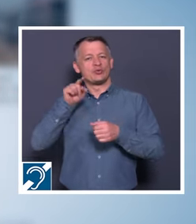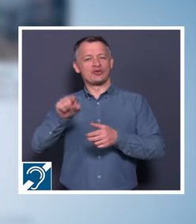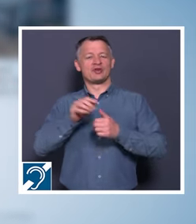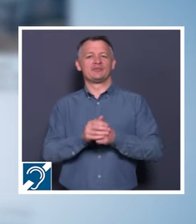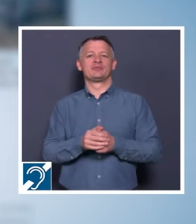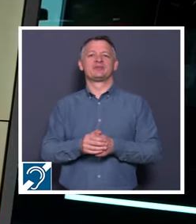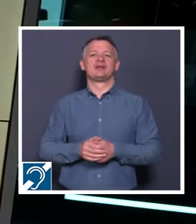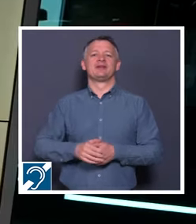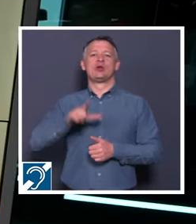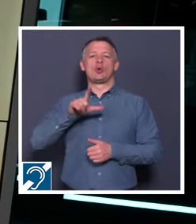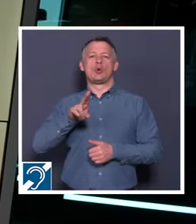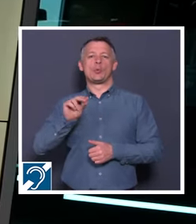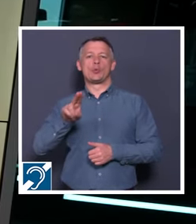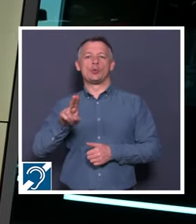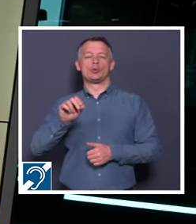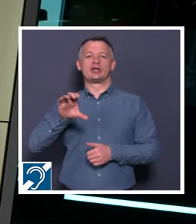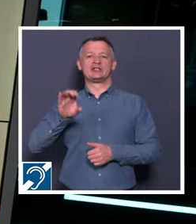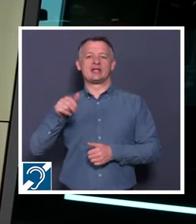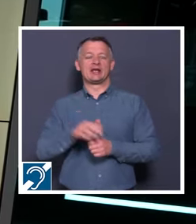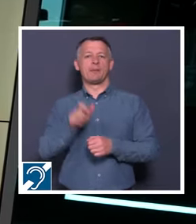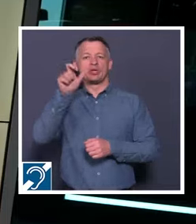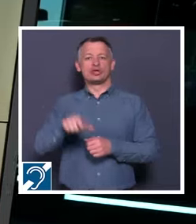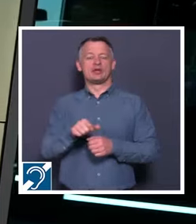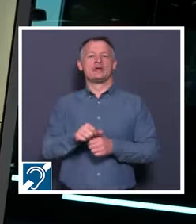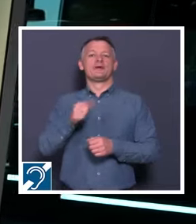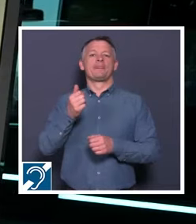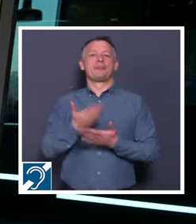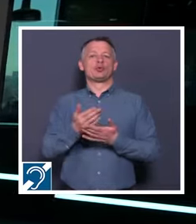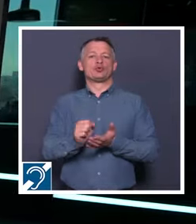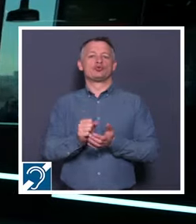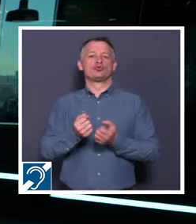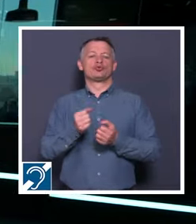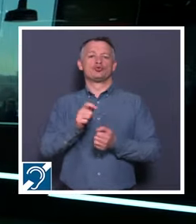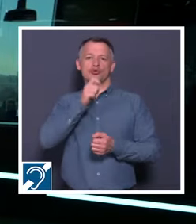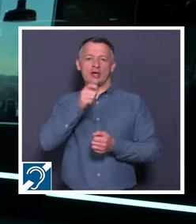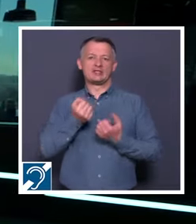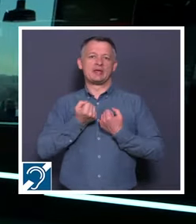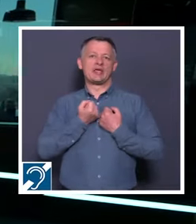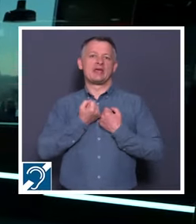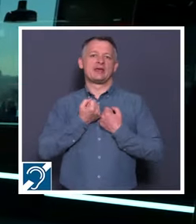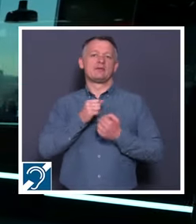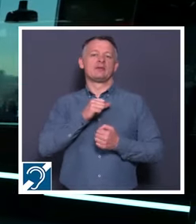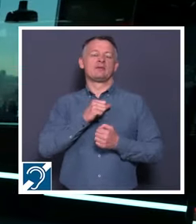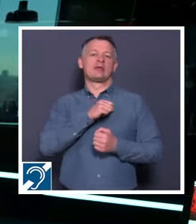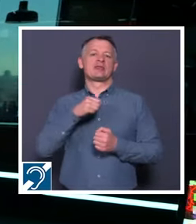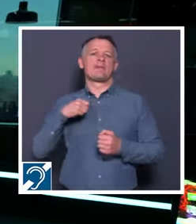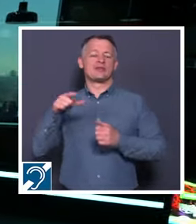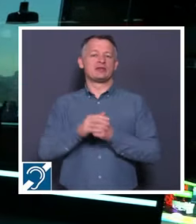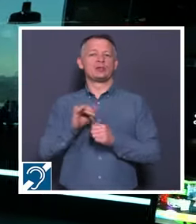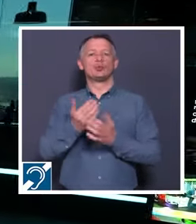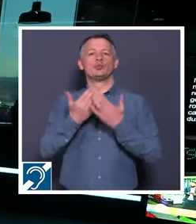Lupu, director al Centrului pentru Jurnalism Independent, îți mulțumesc foarte mult pentru intervenția ta și discuția pe care am